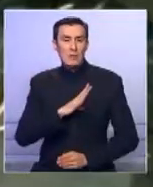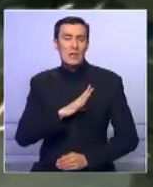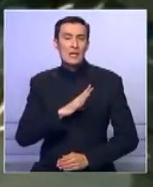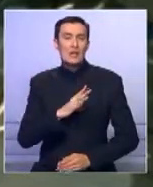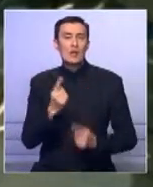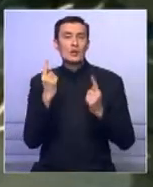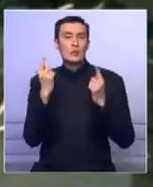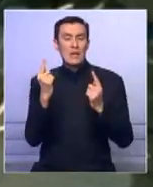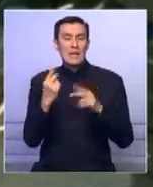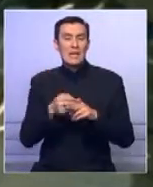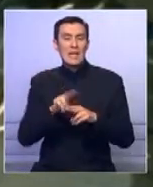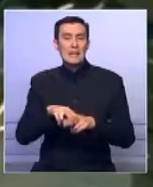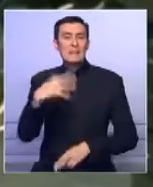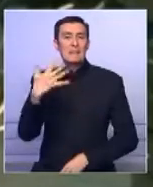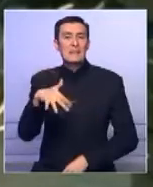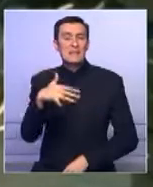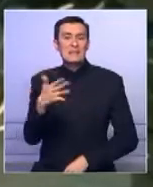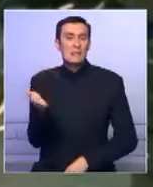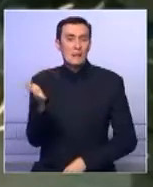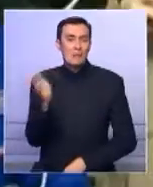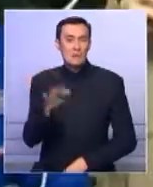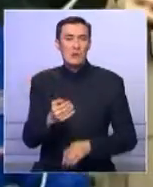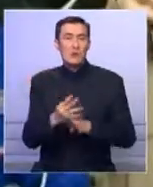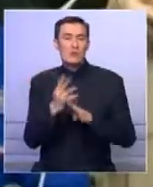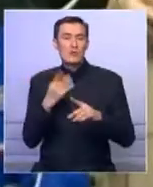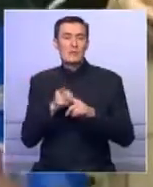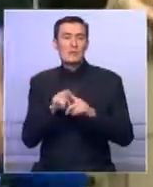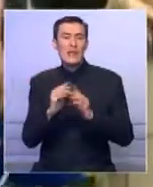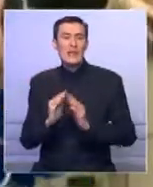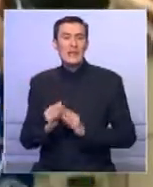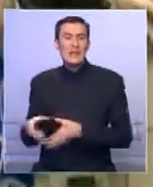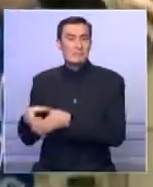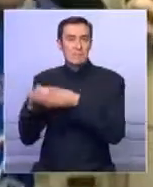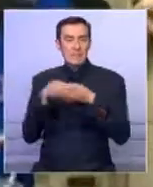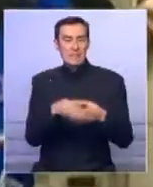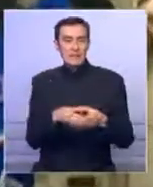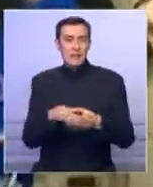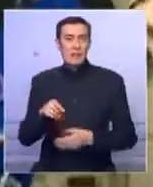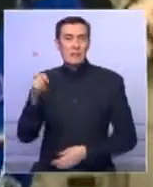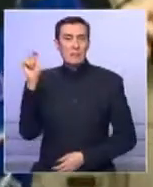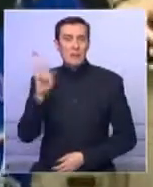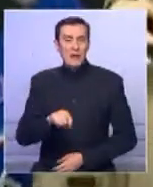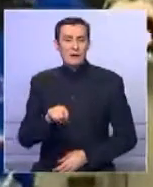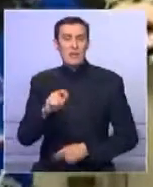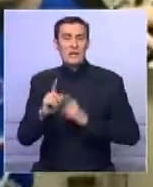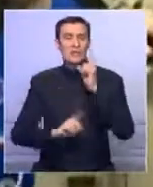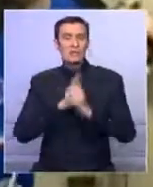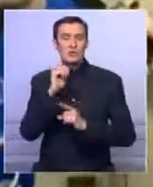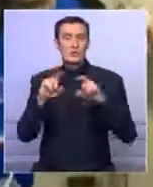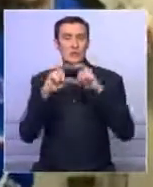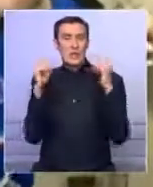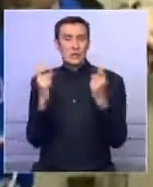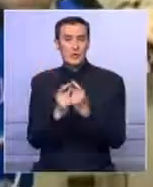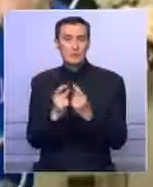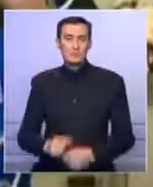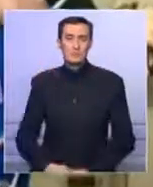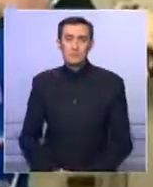мкс юбилейным это уже 50 экстэзи экспедиция прибывающие на станцию